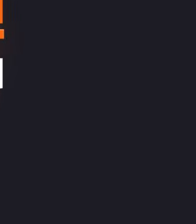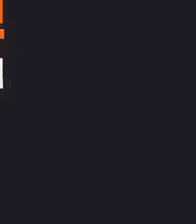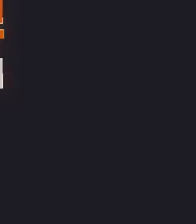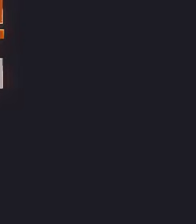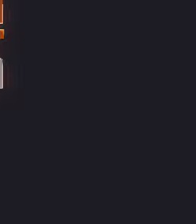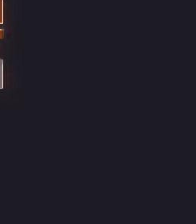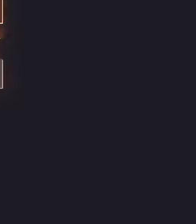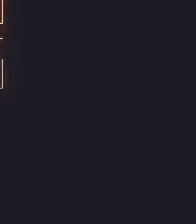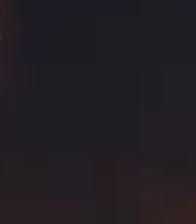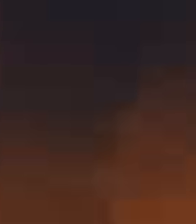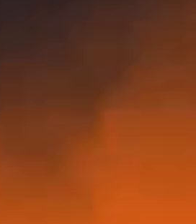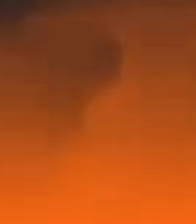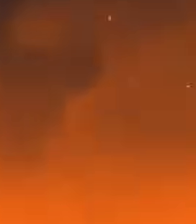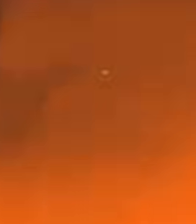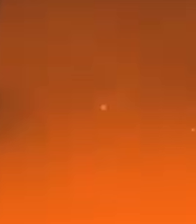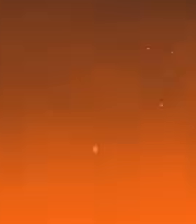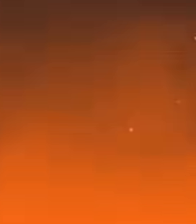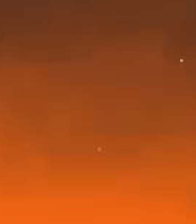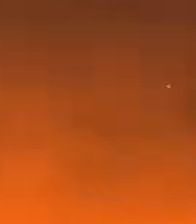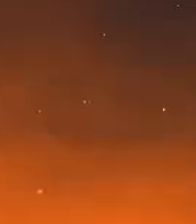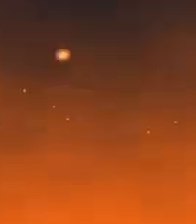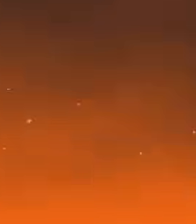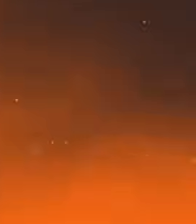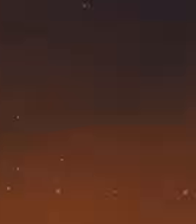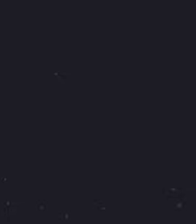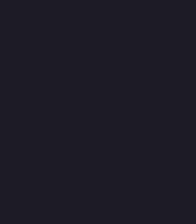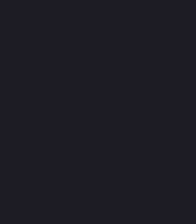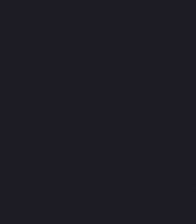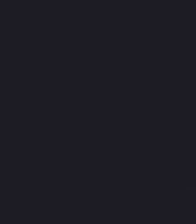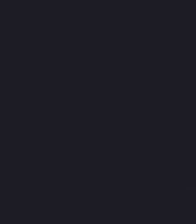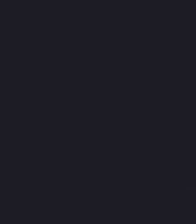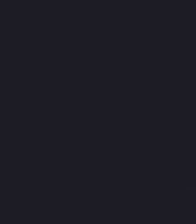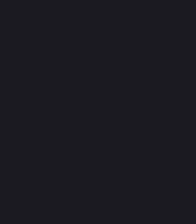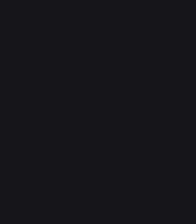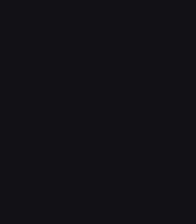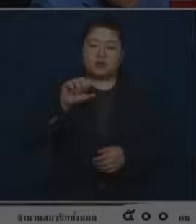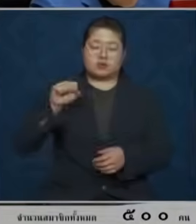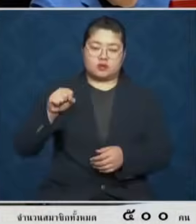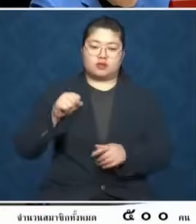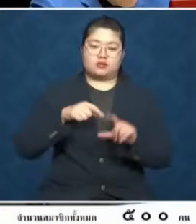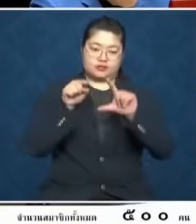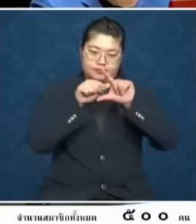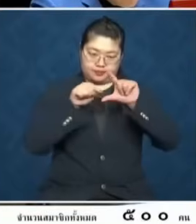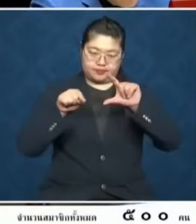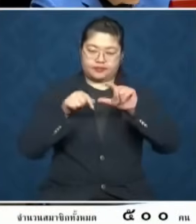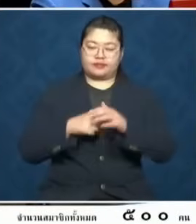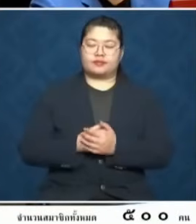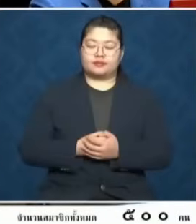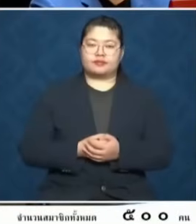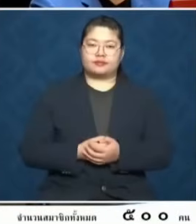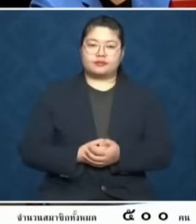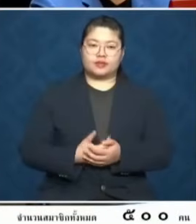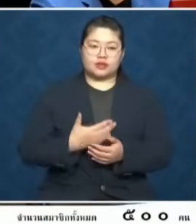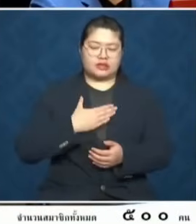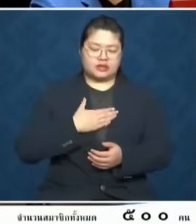เรียนท่านประธานสภาดิฉันเบญจาแสงจันทร์สมาชิกสภาผู้แทนราษฎรแบบบัญชีรายชื่อพรรคก้าไกลค่ะท่านประธาน